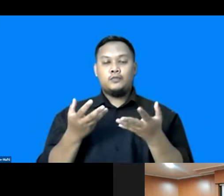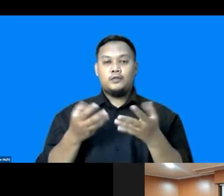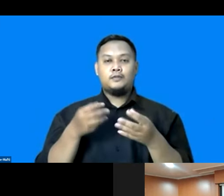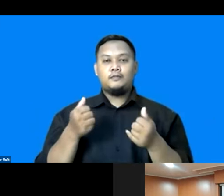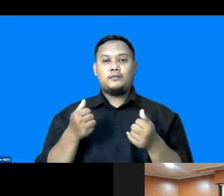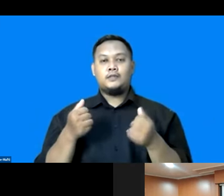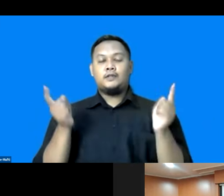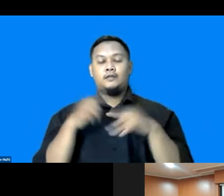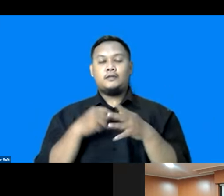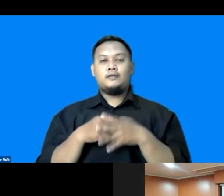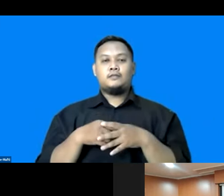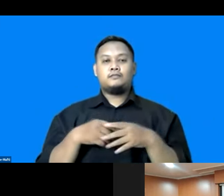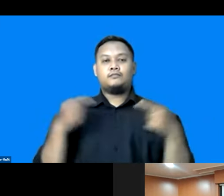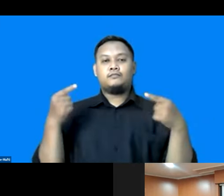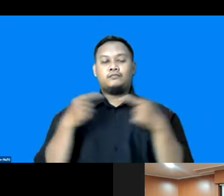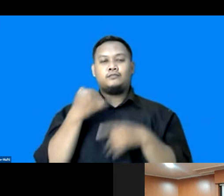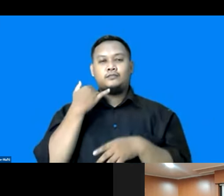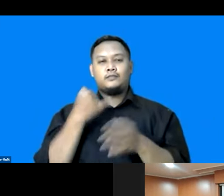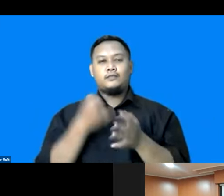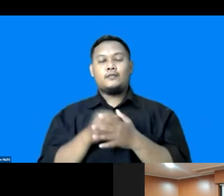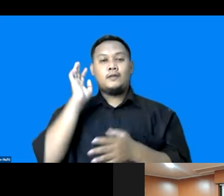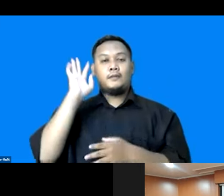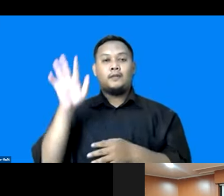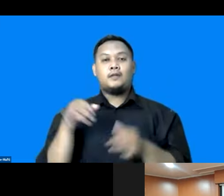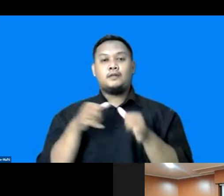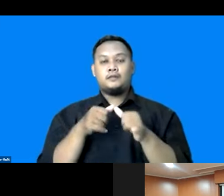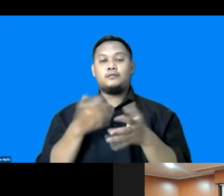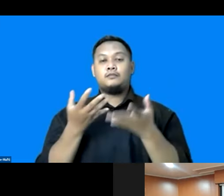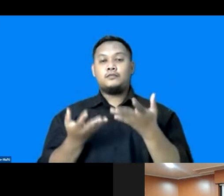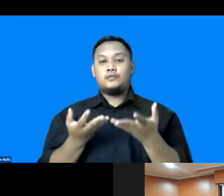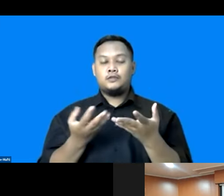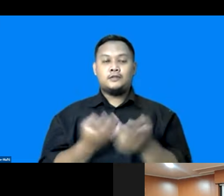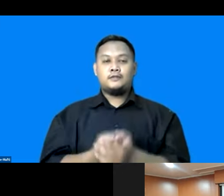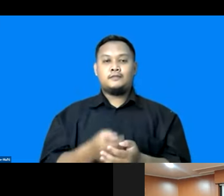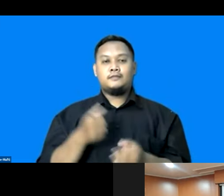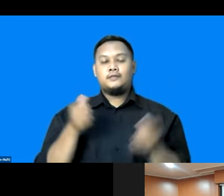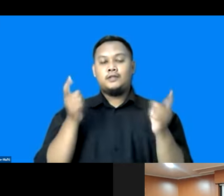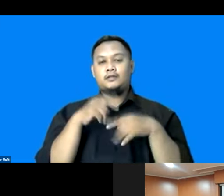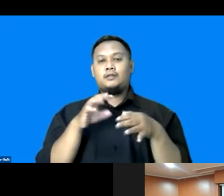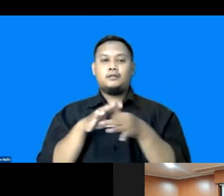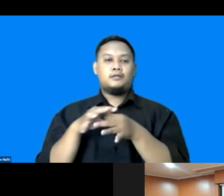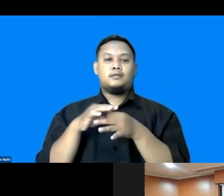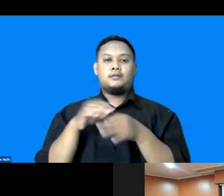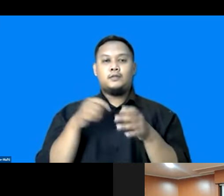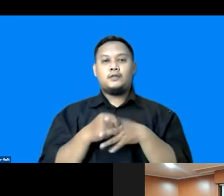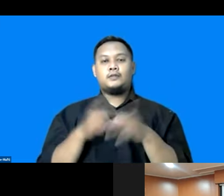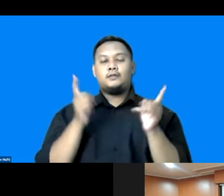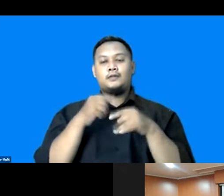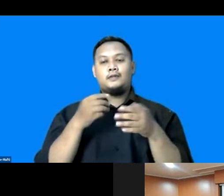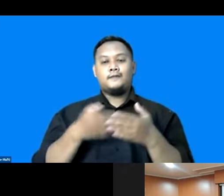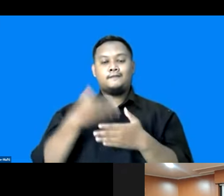kontak di masa depan dan bisa jadi kerjasama ini lanjut di semester berikutnya.